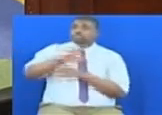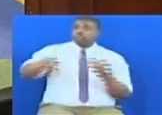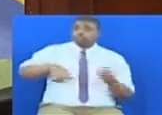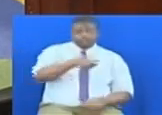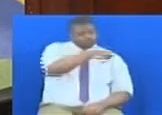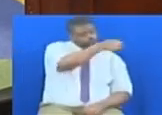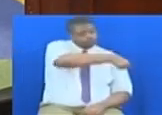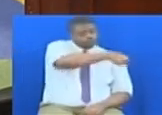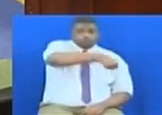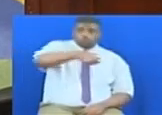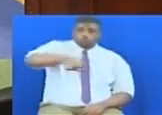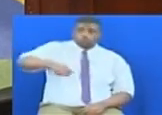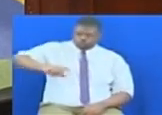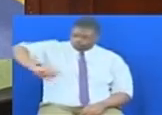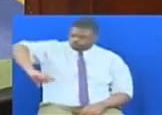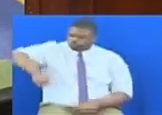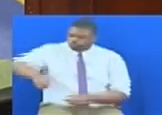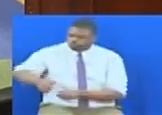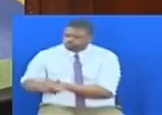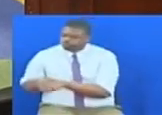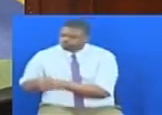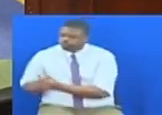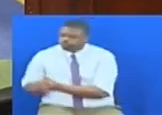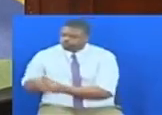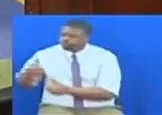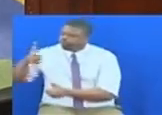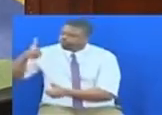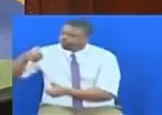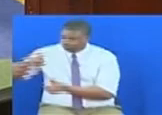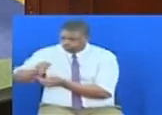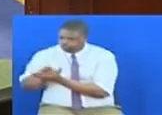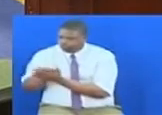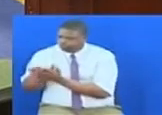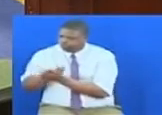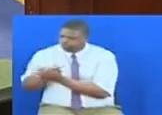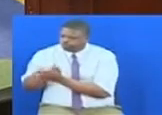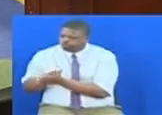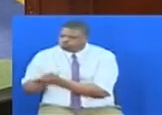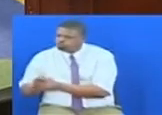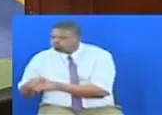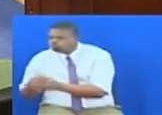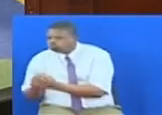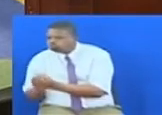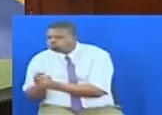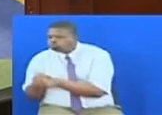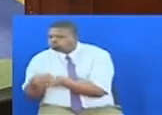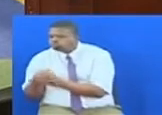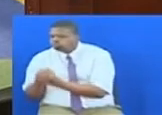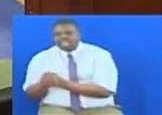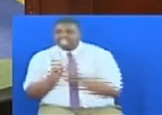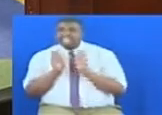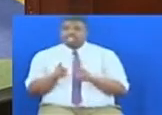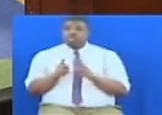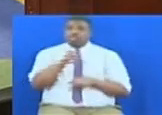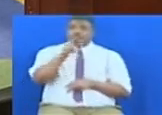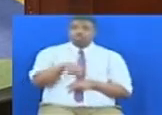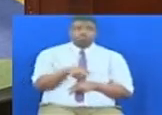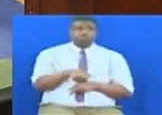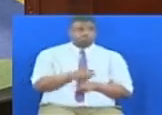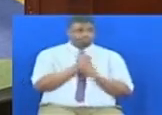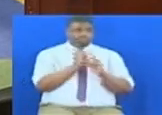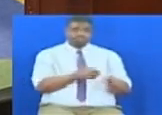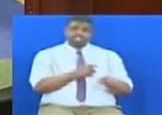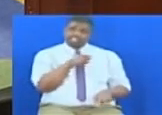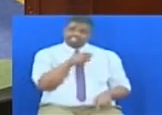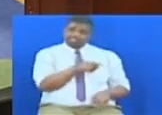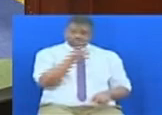kunawia, kuna dawa ile ya kuondoa virusi vya korona. Sasa si kawaida kwa watu kuwa watiifu hivi.